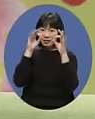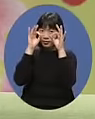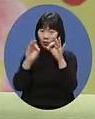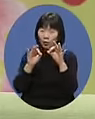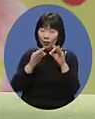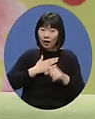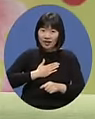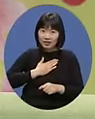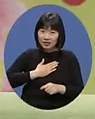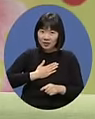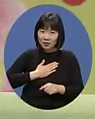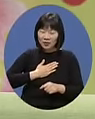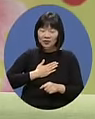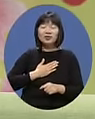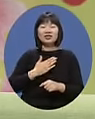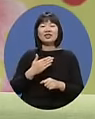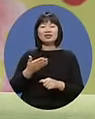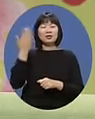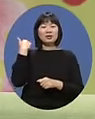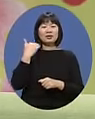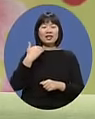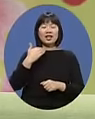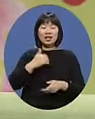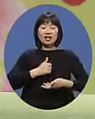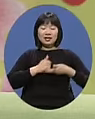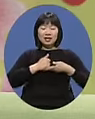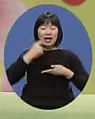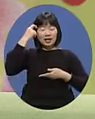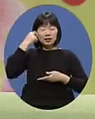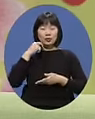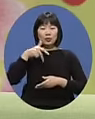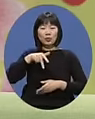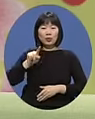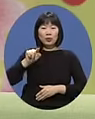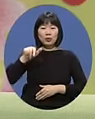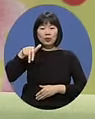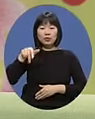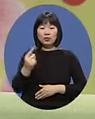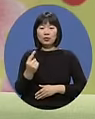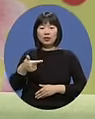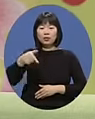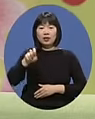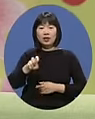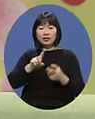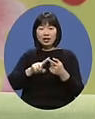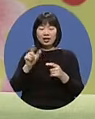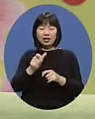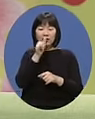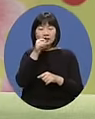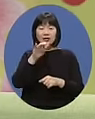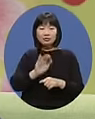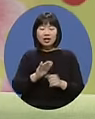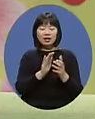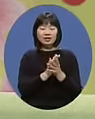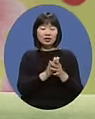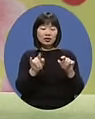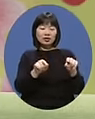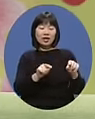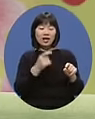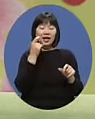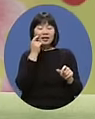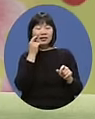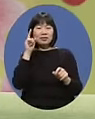시간이거든요. 저희가 지난번에 자존감 할 때 제가 또 이렇게 강조를 했었는데 오늘은 우리 아이가 어떻게 하면 친구들 사이에서 인기도